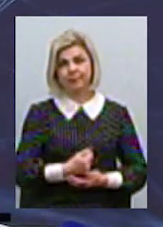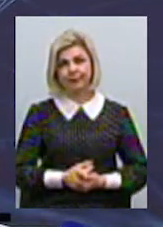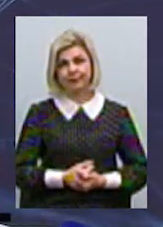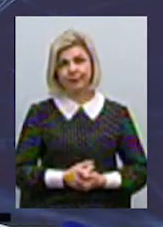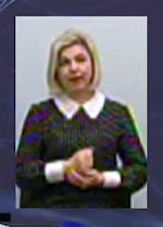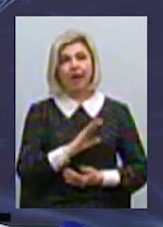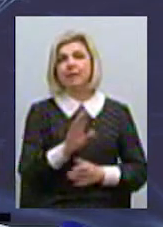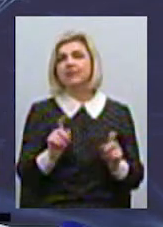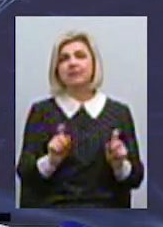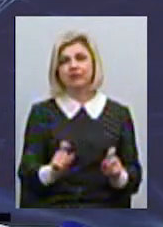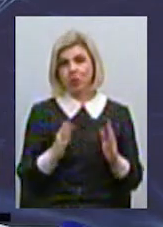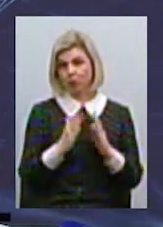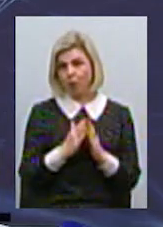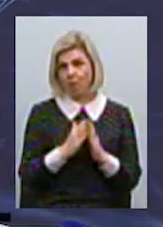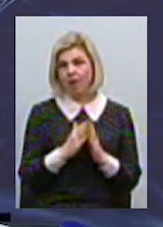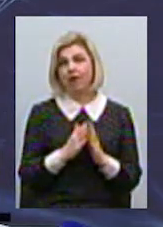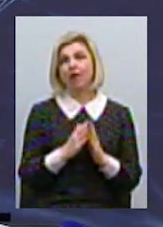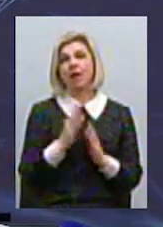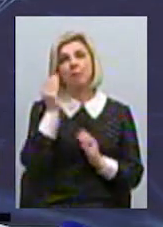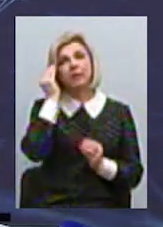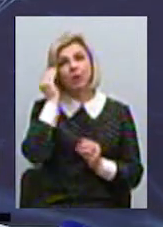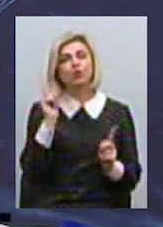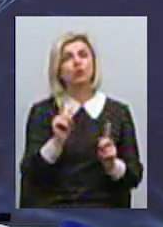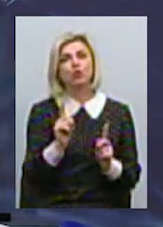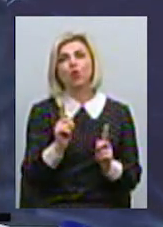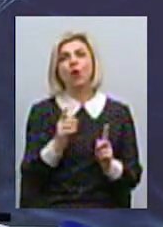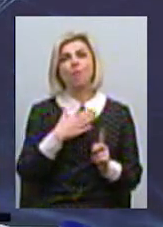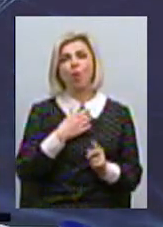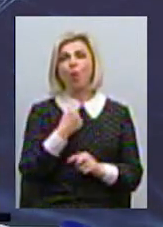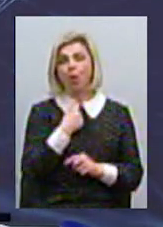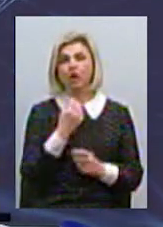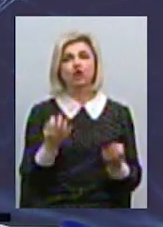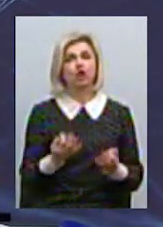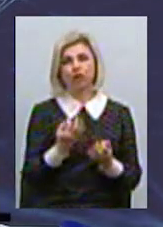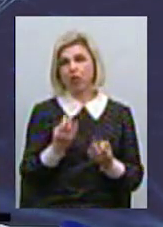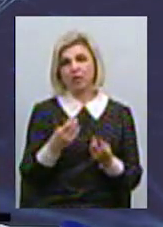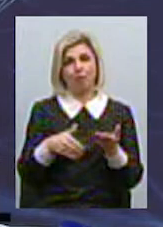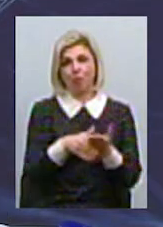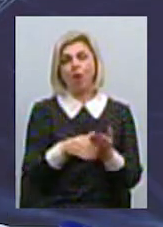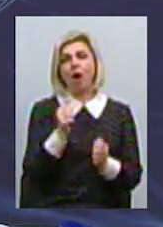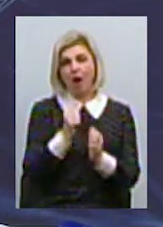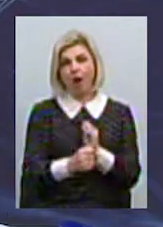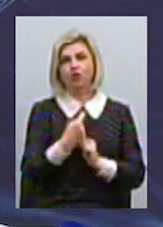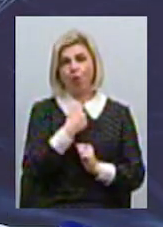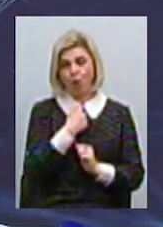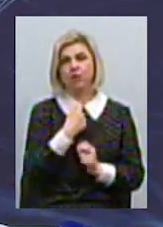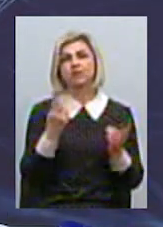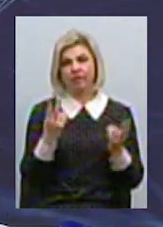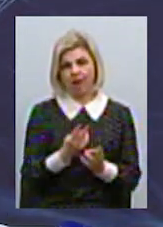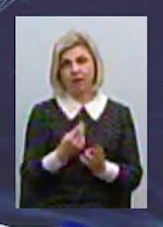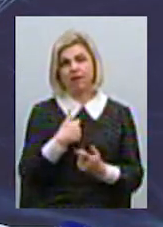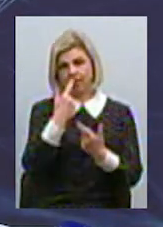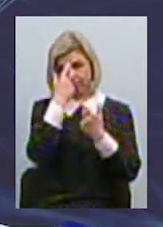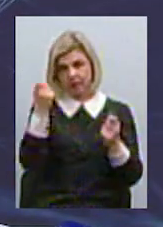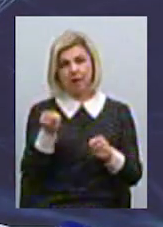Не відсиджуватися вдома з думкою про те, що мій голос нічого не вартий. Вартий. Кожен голос вартий. Я закликаю всіх